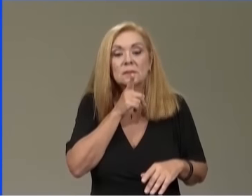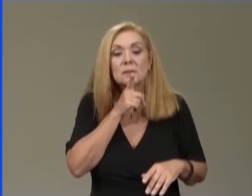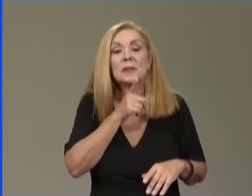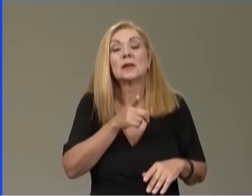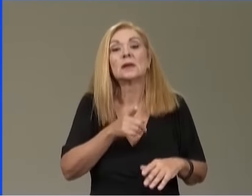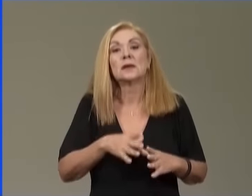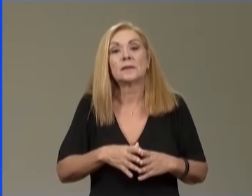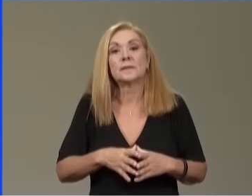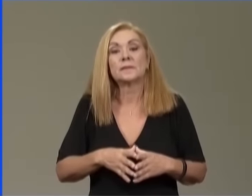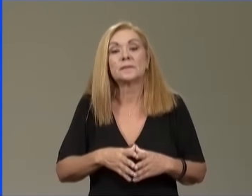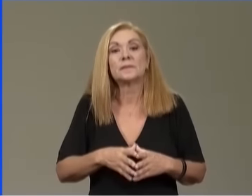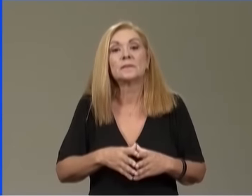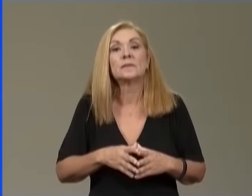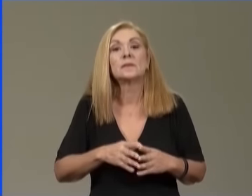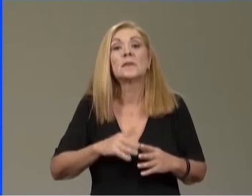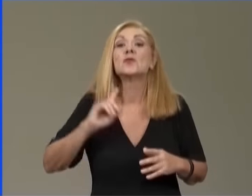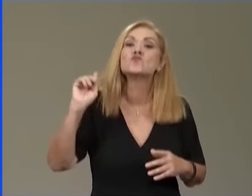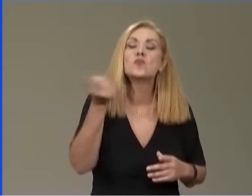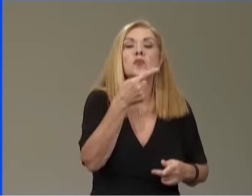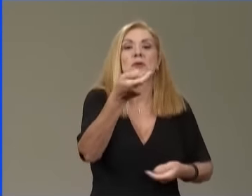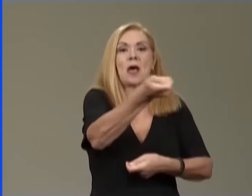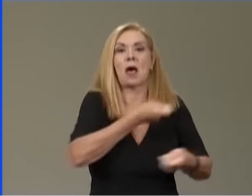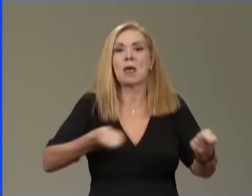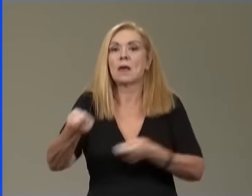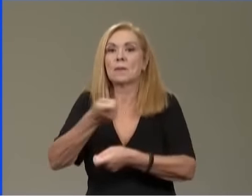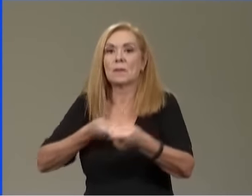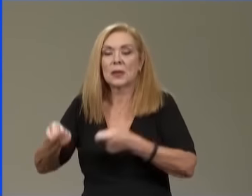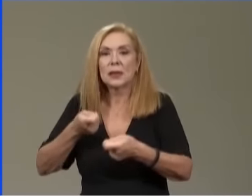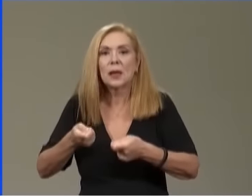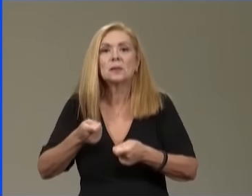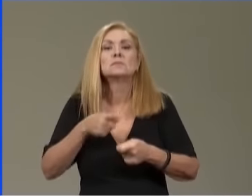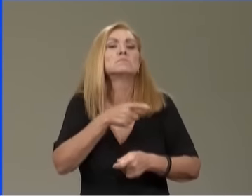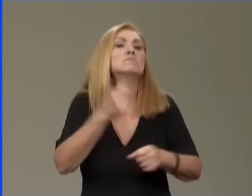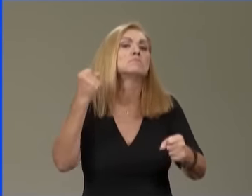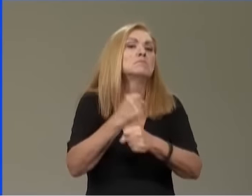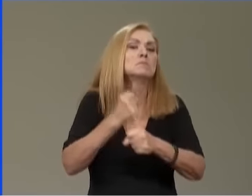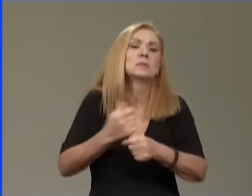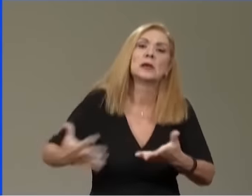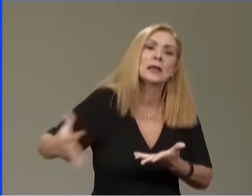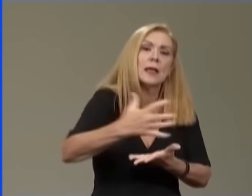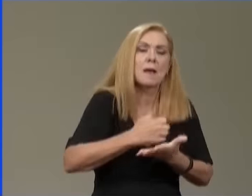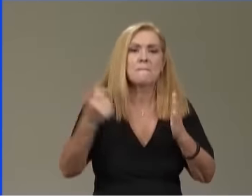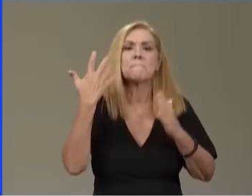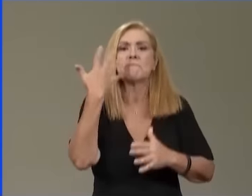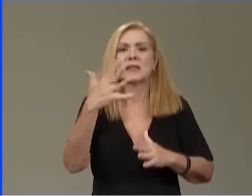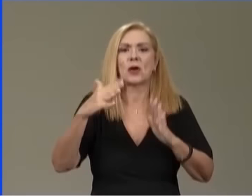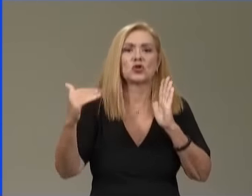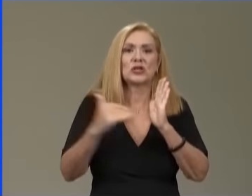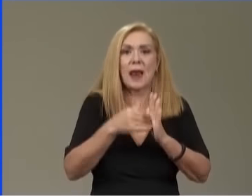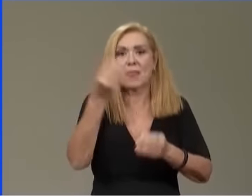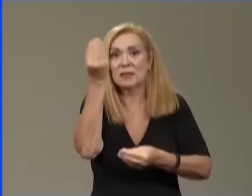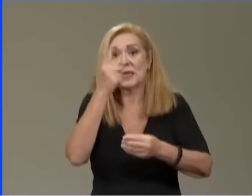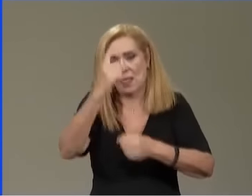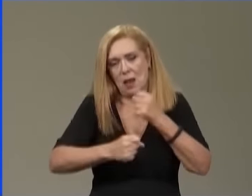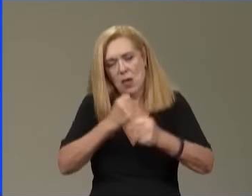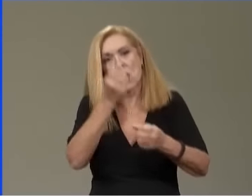στο ίδιο διάστημα, όλες οι επιχειρήσεις με κύκλο εργασιών άνω των 500.000 θα πρέπει